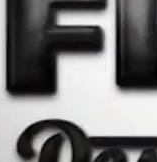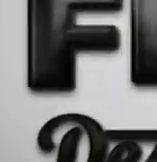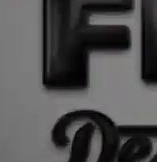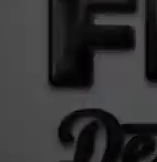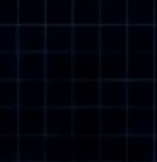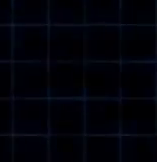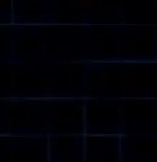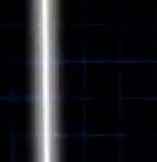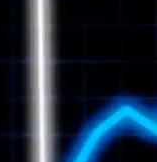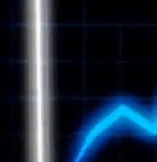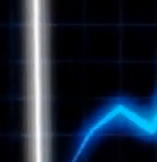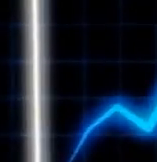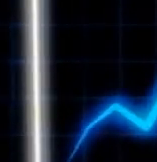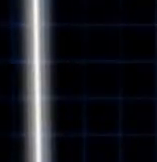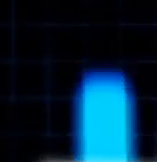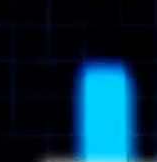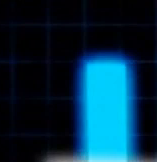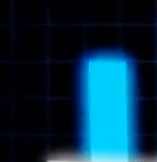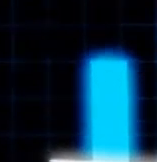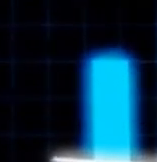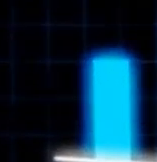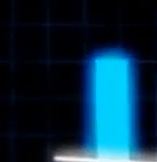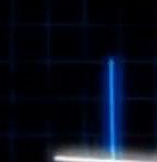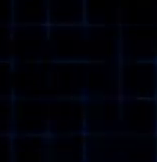2 देश की धड़कन